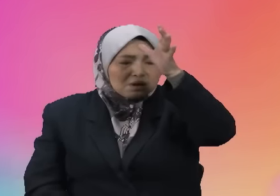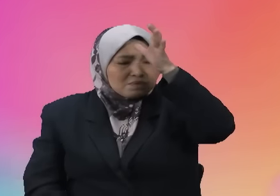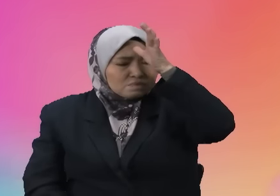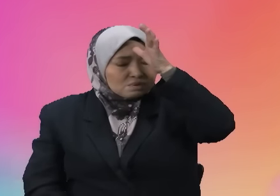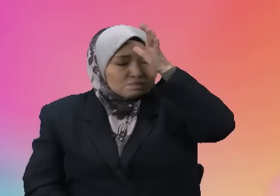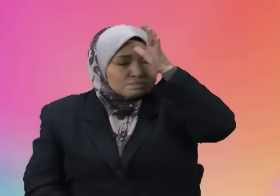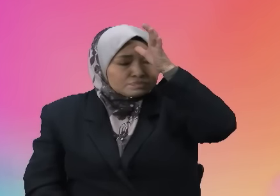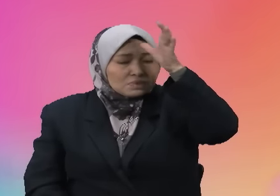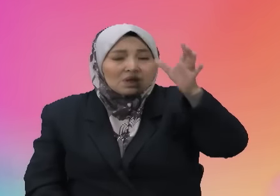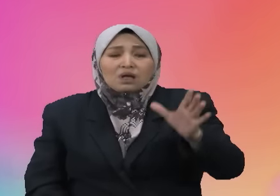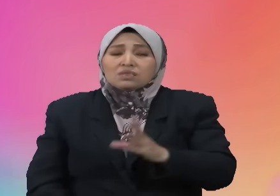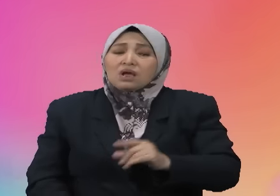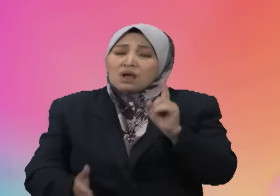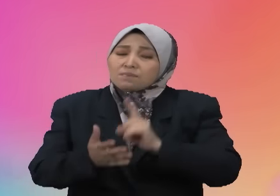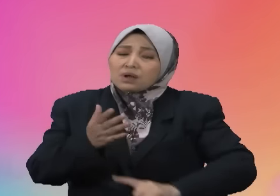kairun